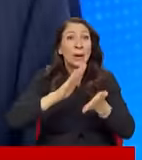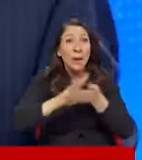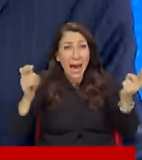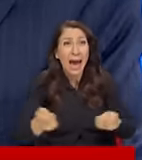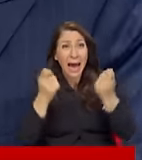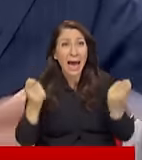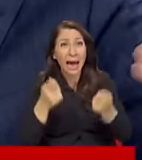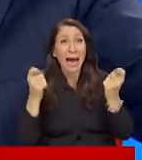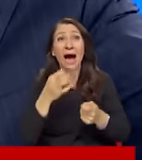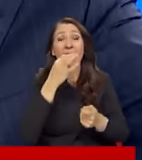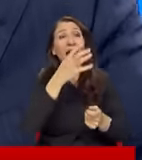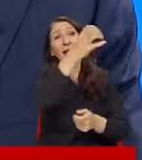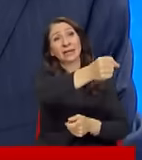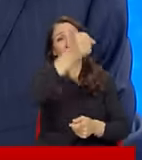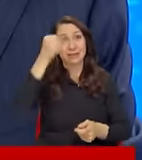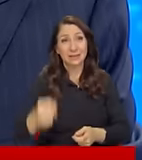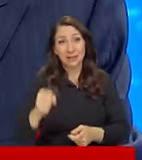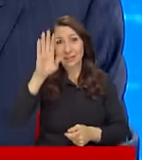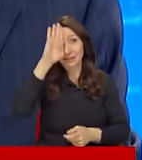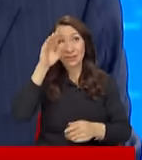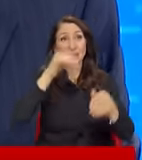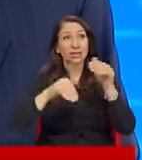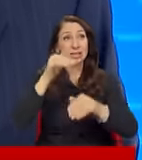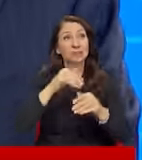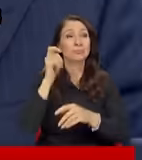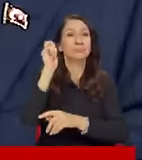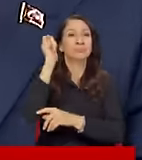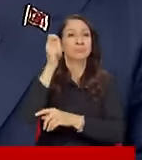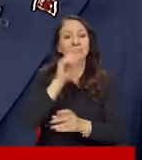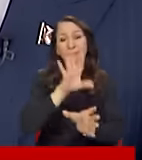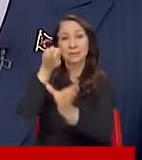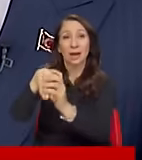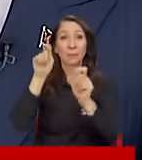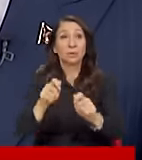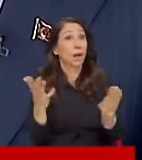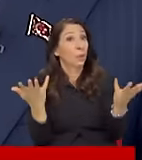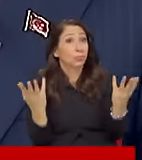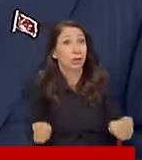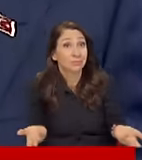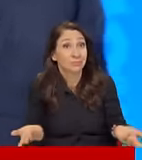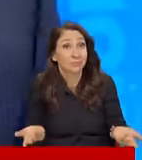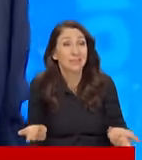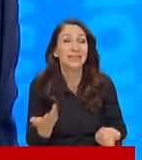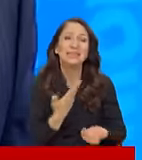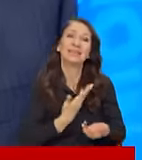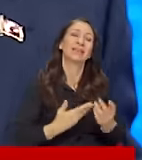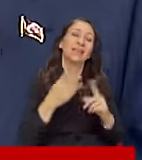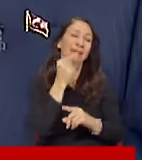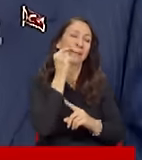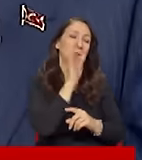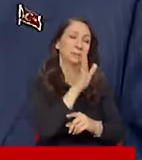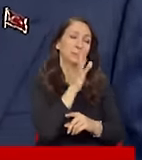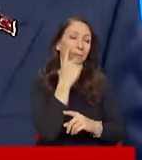çalışanı bile aldınız, Ankara'dan getirdiniz, İstanbul'da seçim propagandasına kattınız. Daha ne olsun? Sevgili İlker Bey,